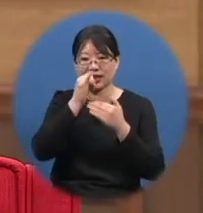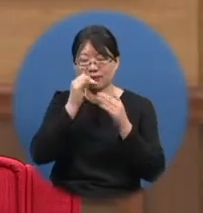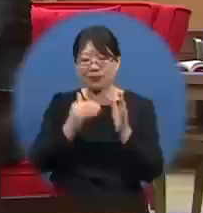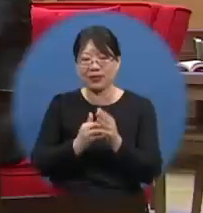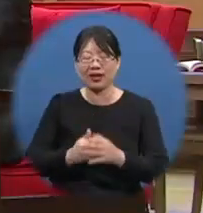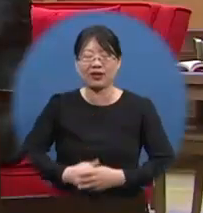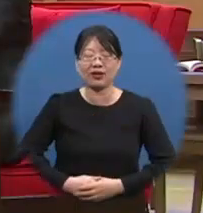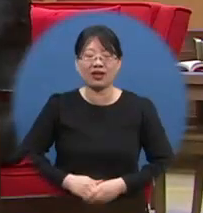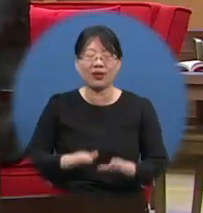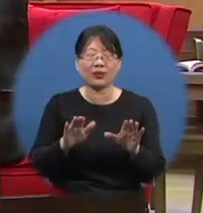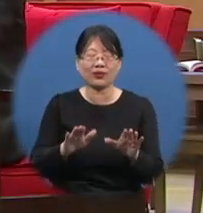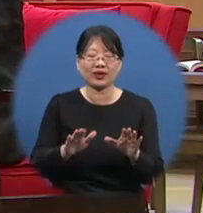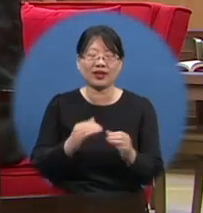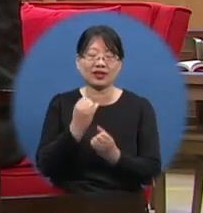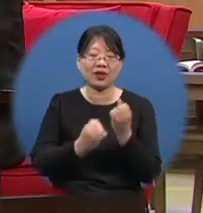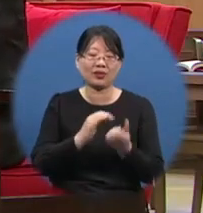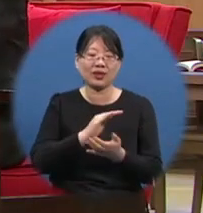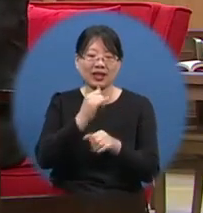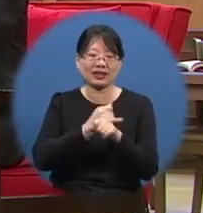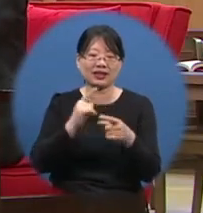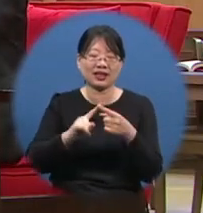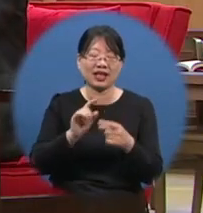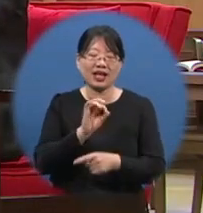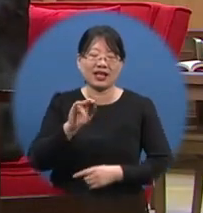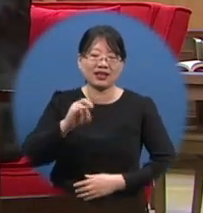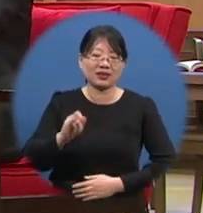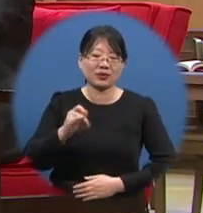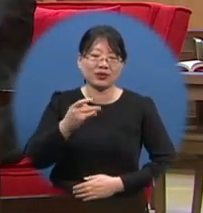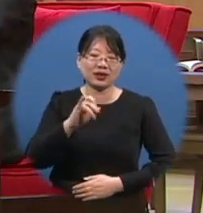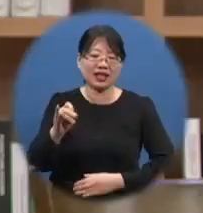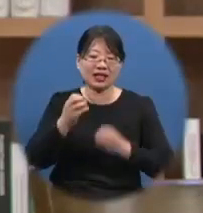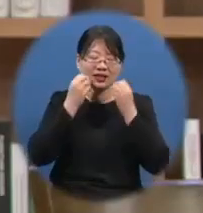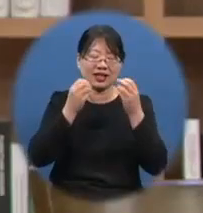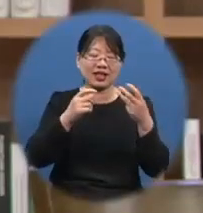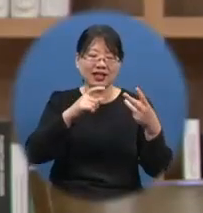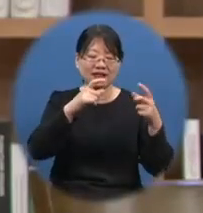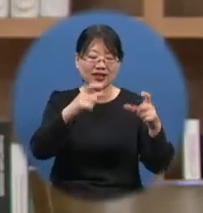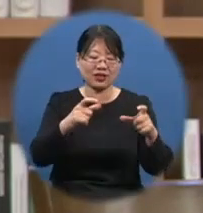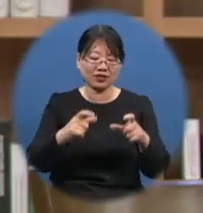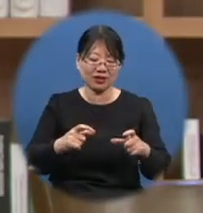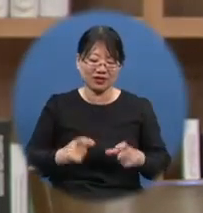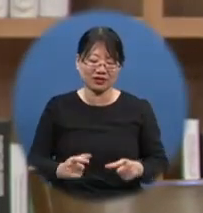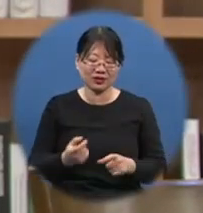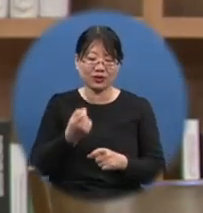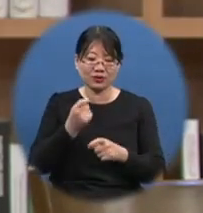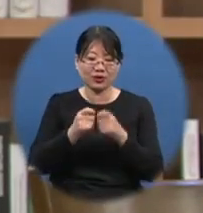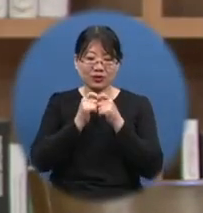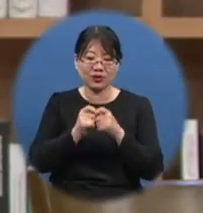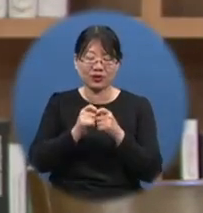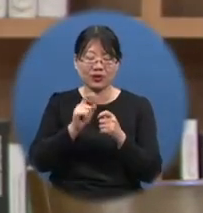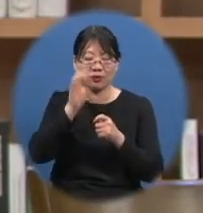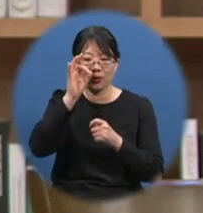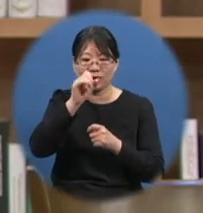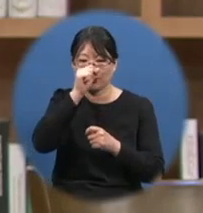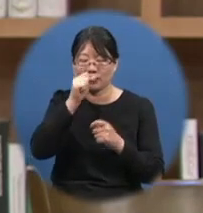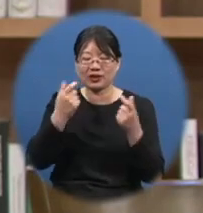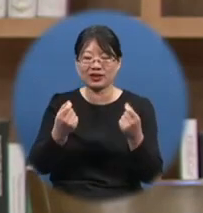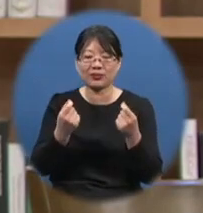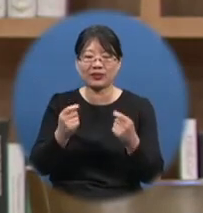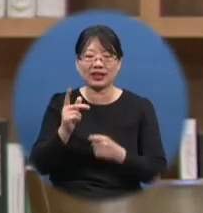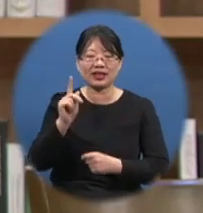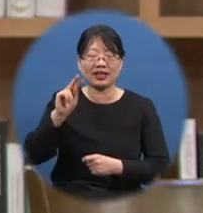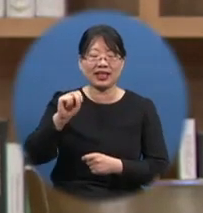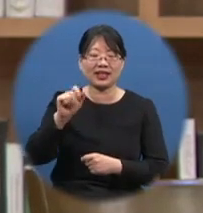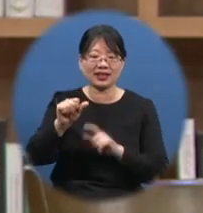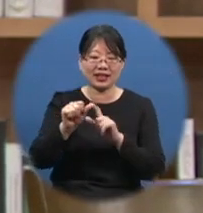진행될 겁니다. 오늘 그 설명해 주신 아이코리아 4.0의 세 영역을 조금 조금만 좀 구체적으로 들어가 봤으면 좋겠는데 예.